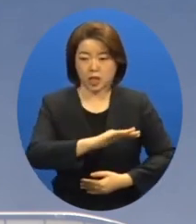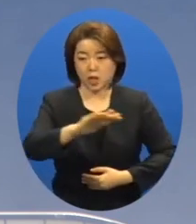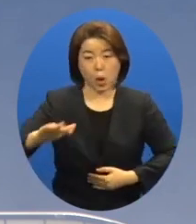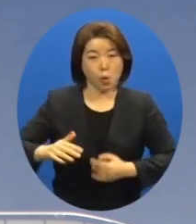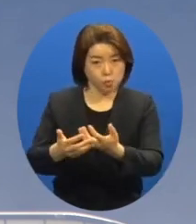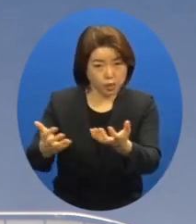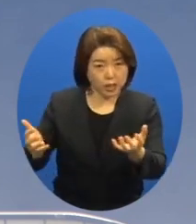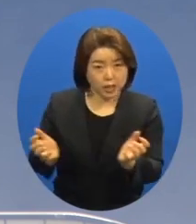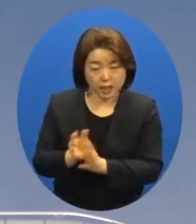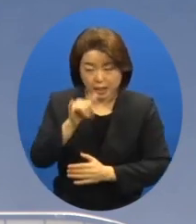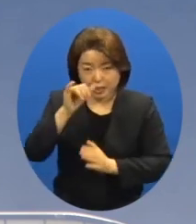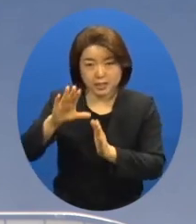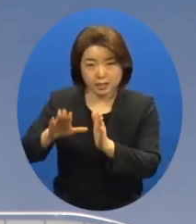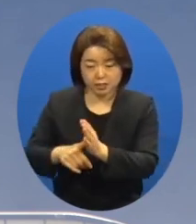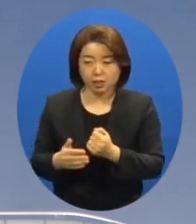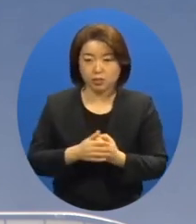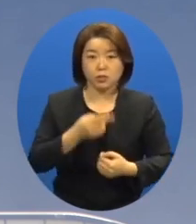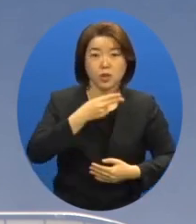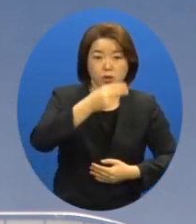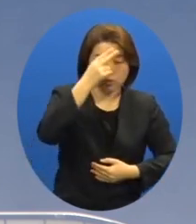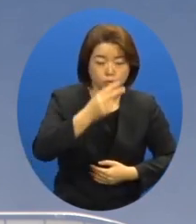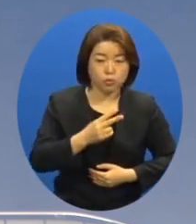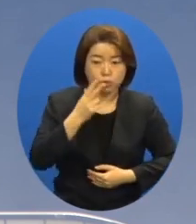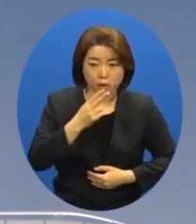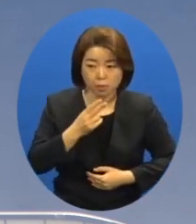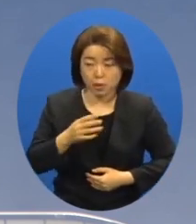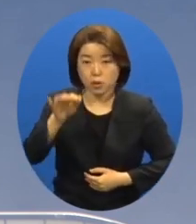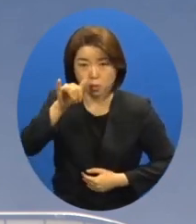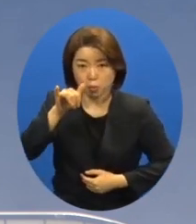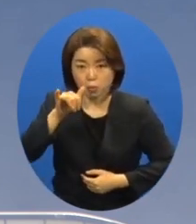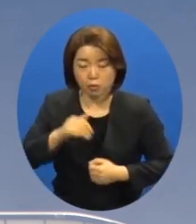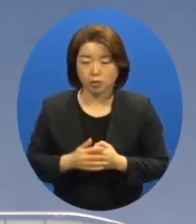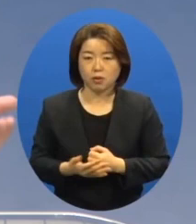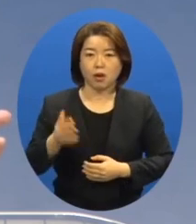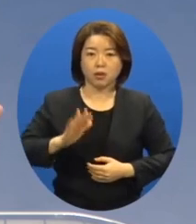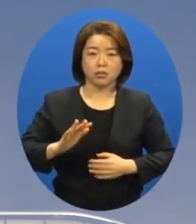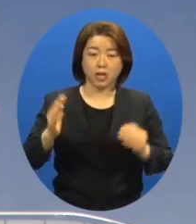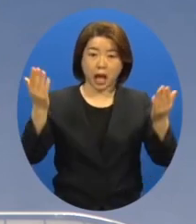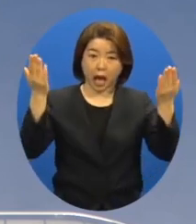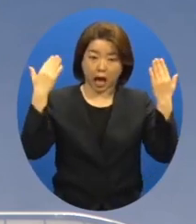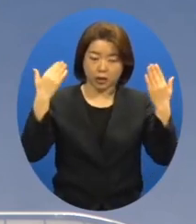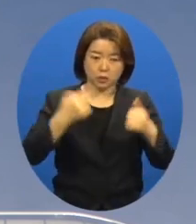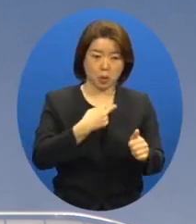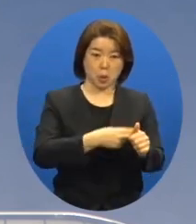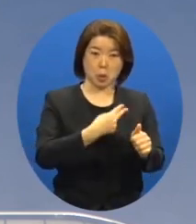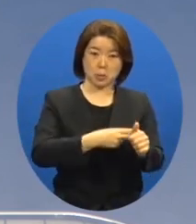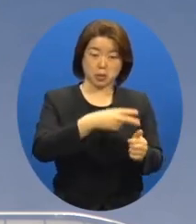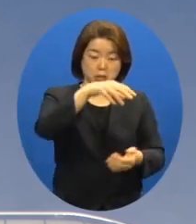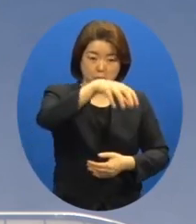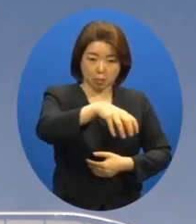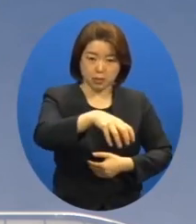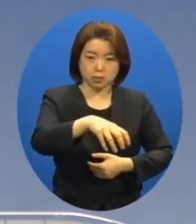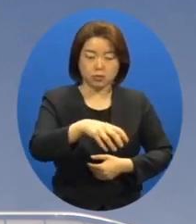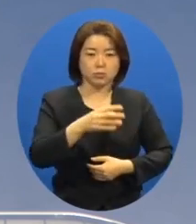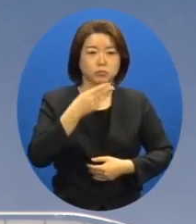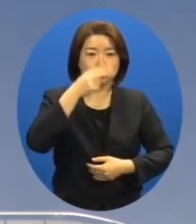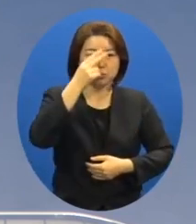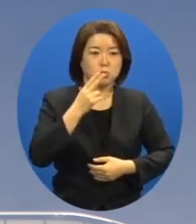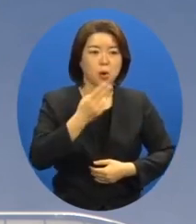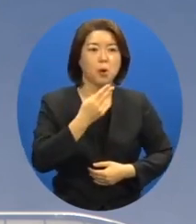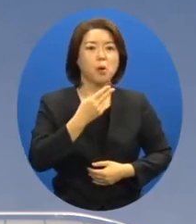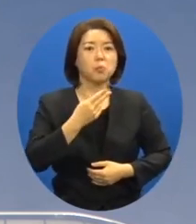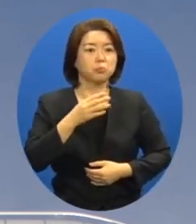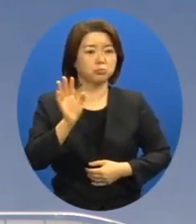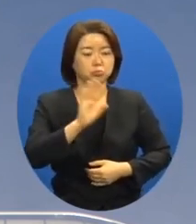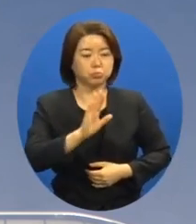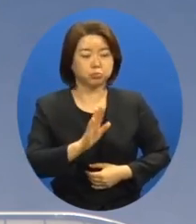있을 때는 술, 담배를 하지만 학교에서 교수님들이 있는 앞에서는 안 하는 척하는 겁니다.